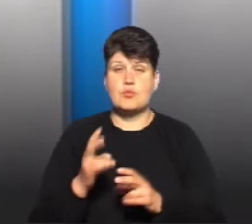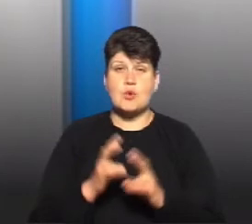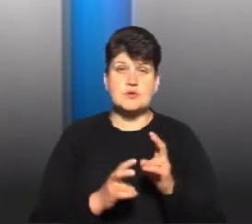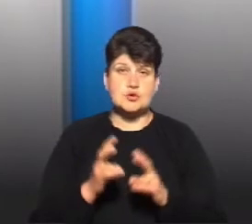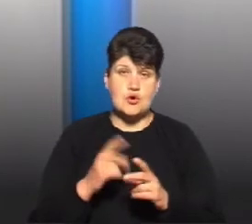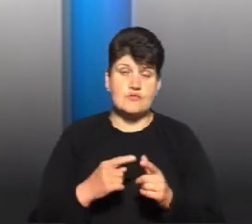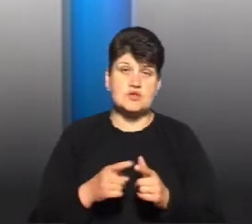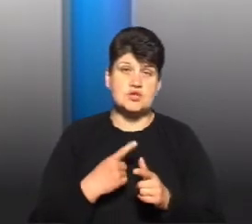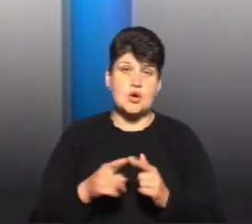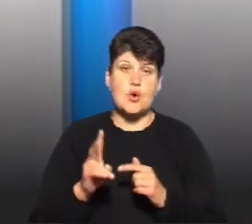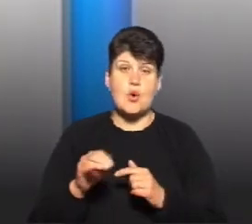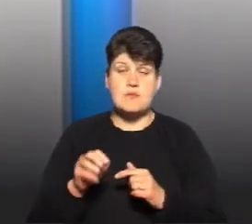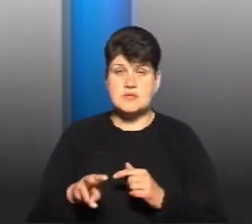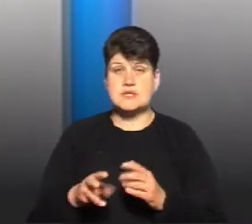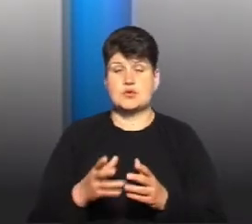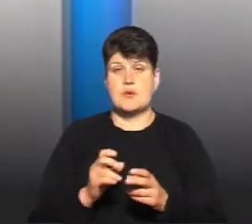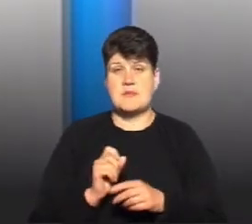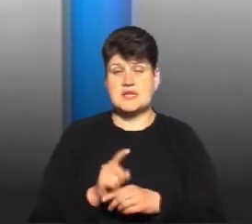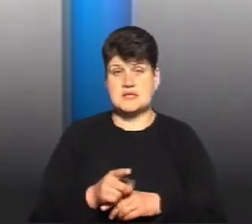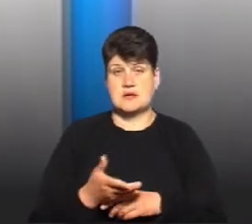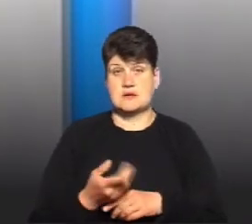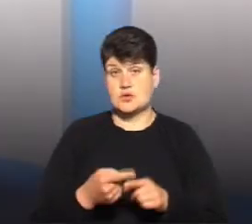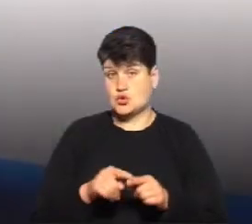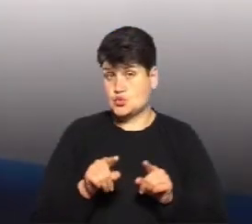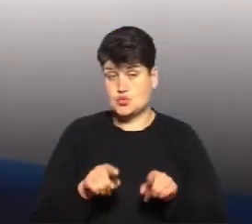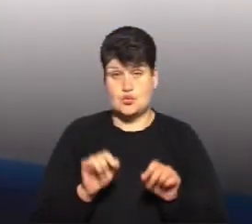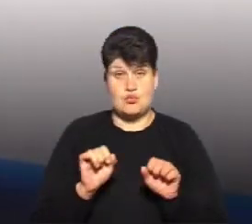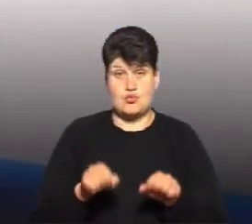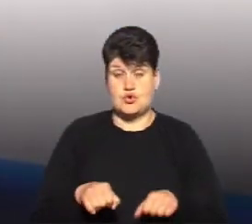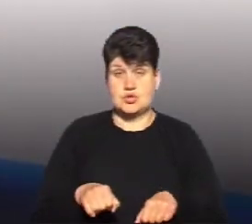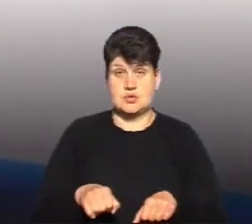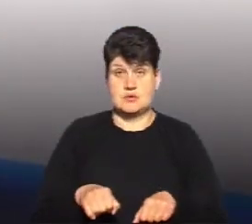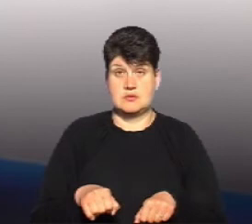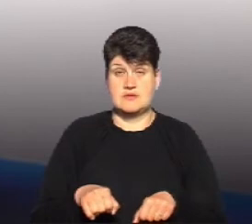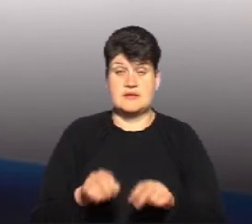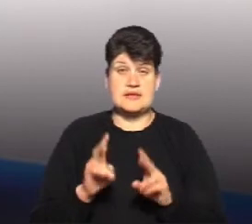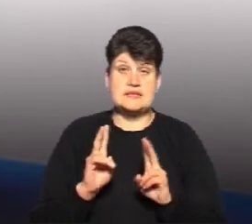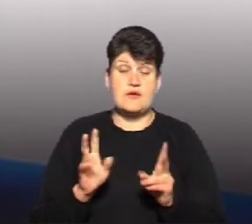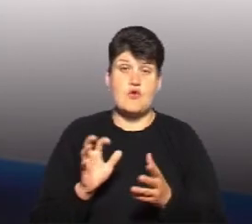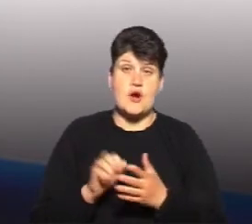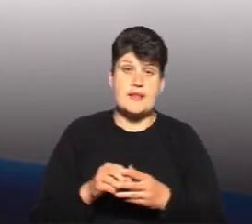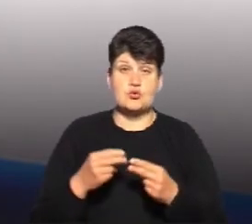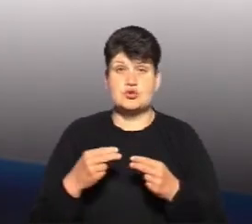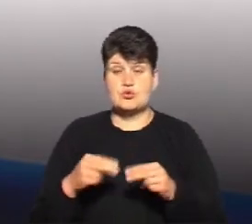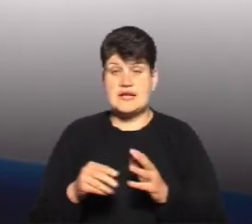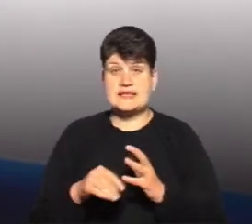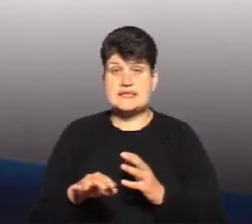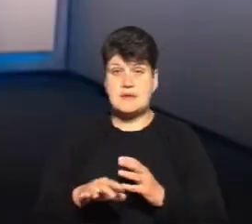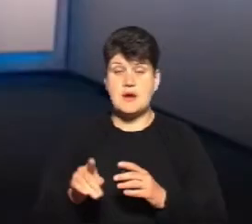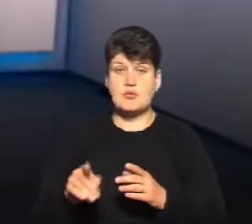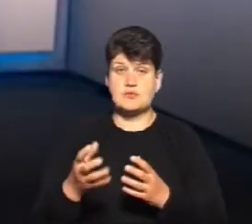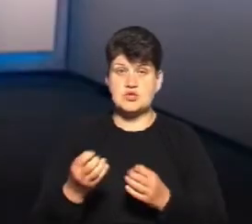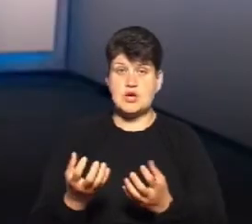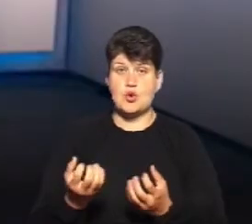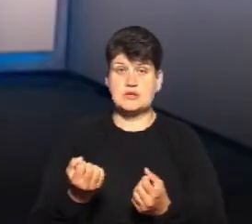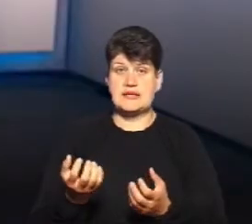комерційного призначення. Знову ж таки, це питання регулюється. І з цього може і отримати. Спочатку ви можете, не знаю, там в оренду чи продати цю землю йому, а потім ще отримувати. Звичайно,